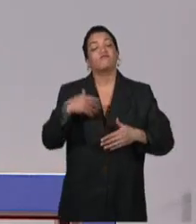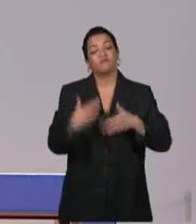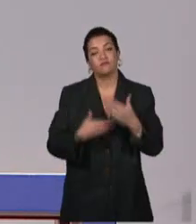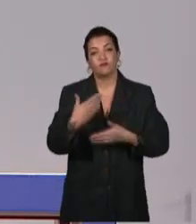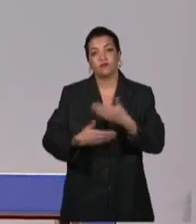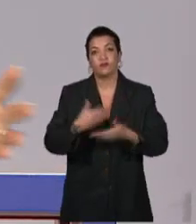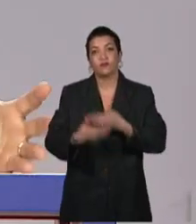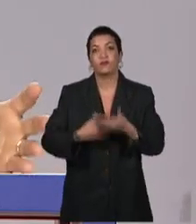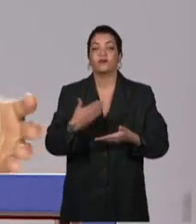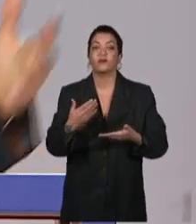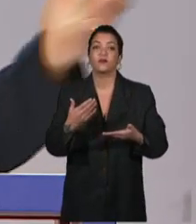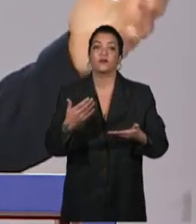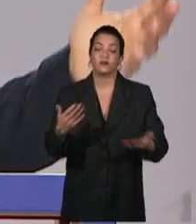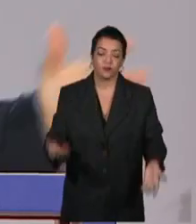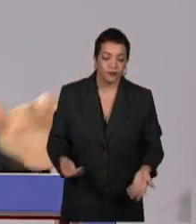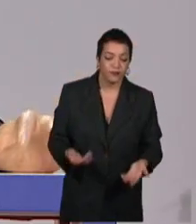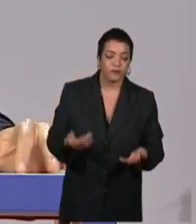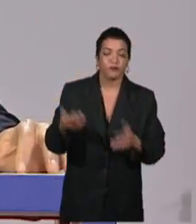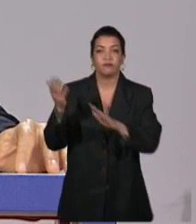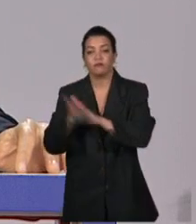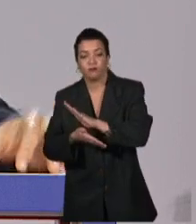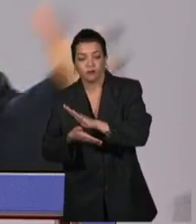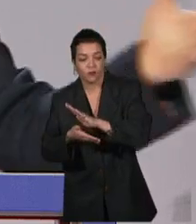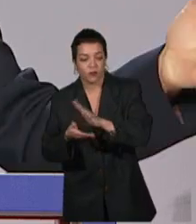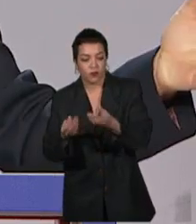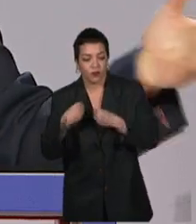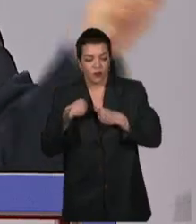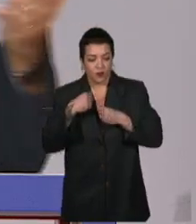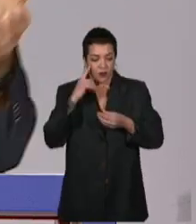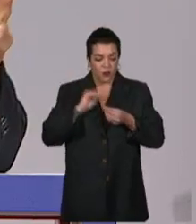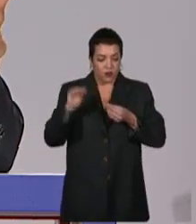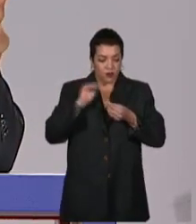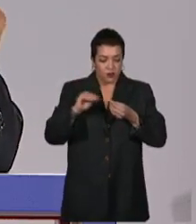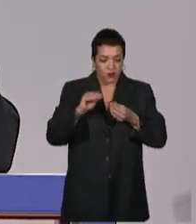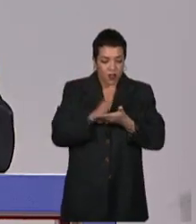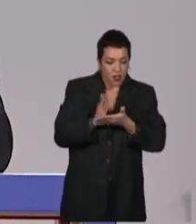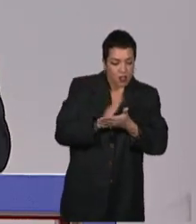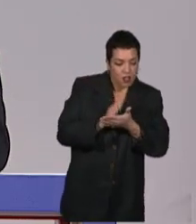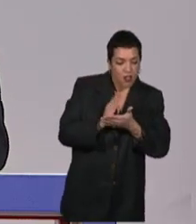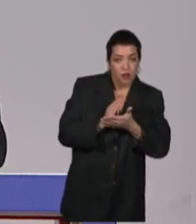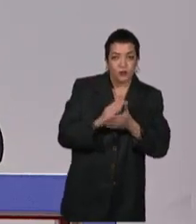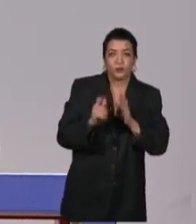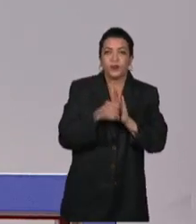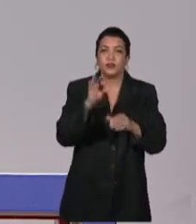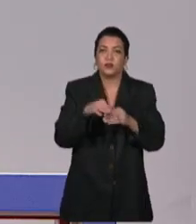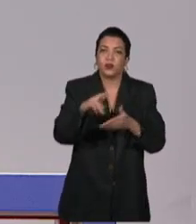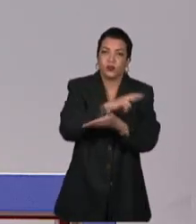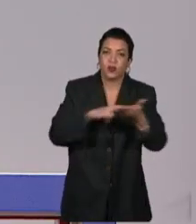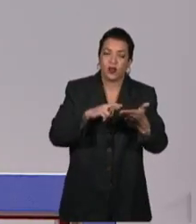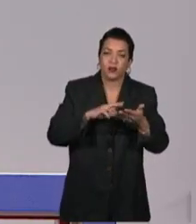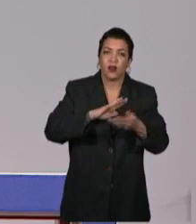Ensuite vint le temps de la défaite, des doutes, des questionnements, au régional, puis au présidentiel. C'est